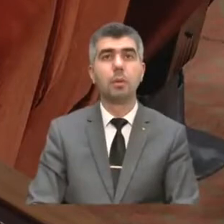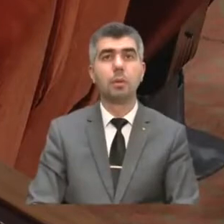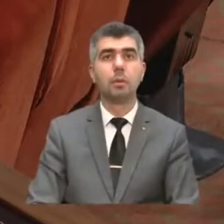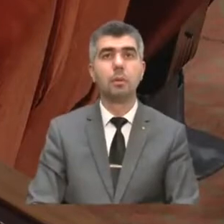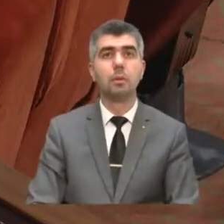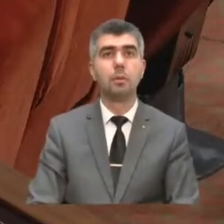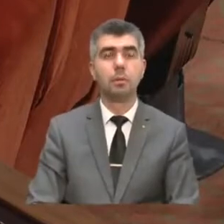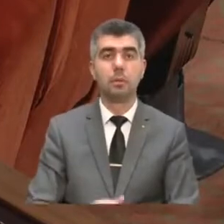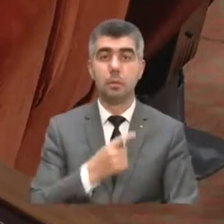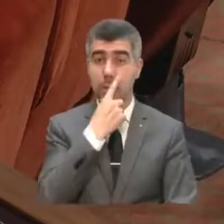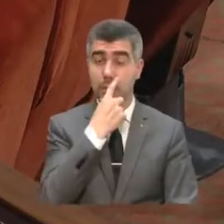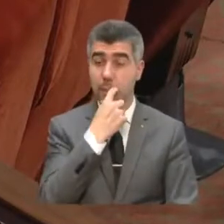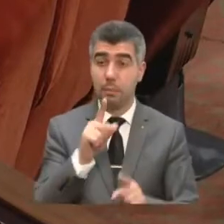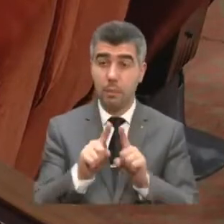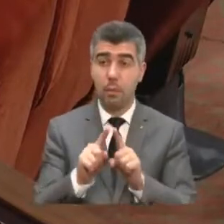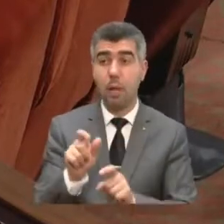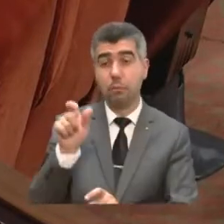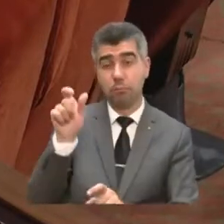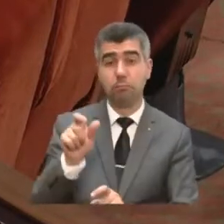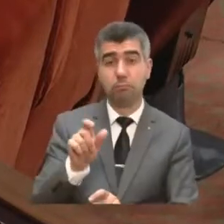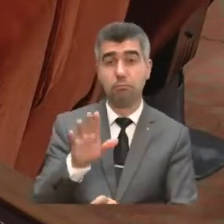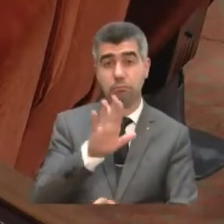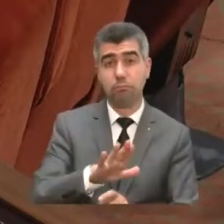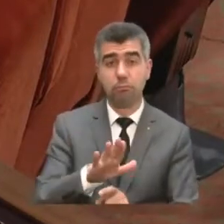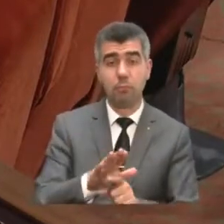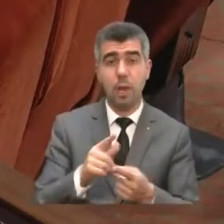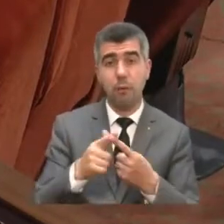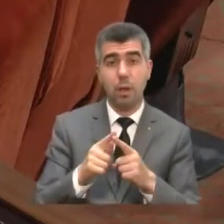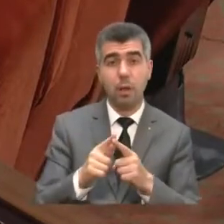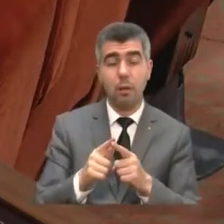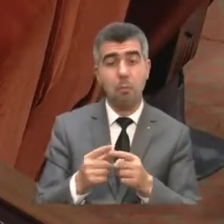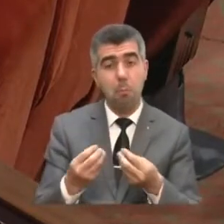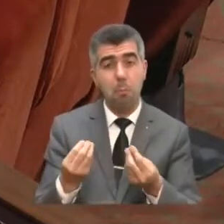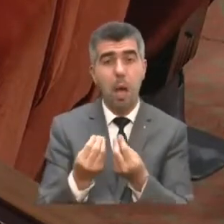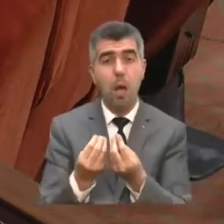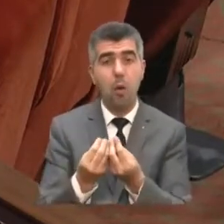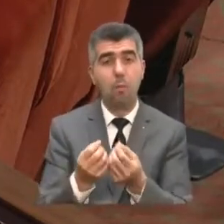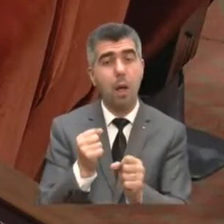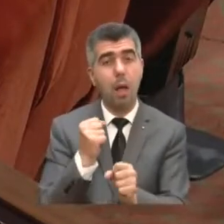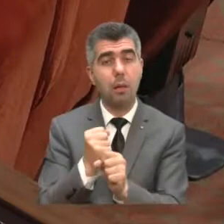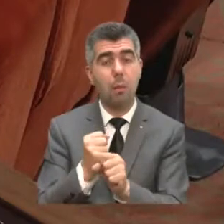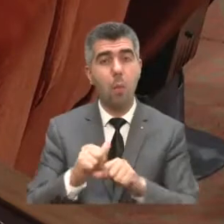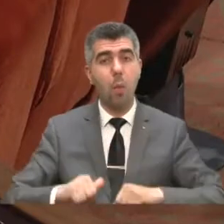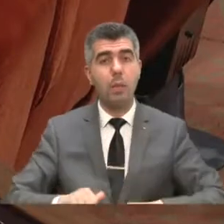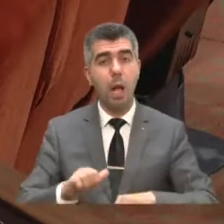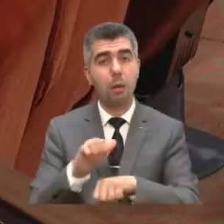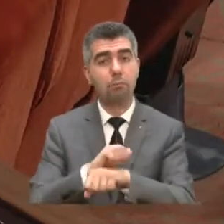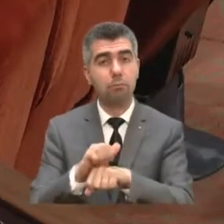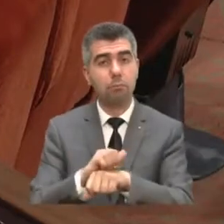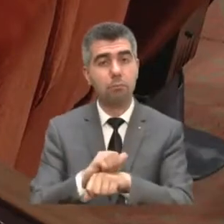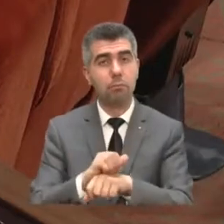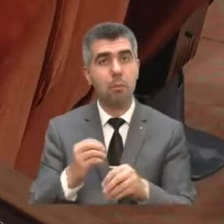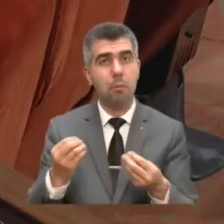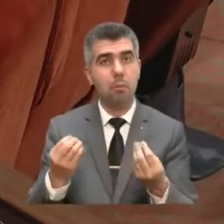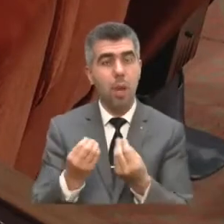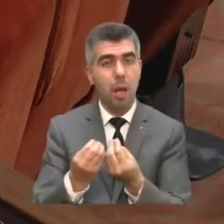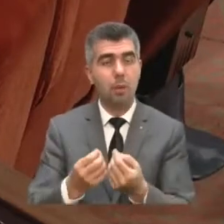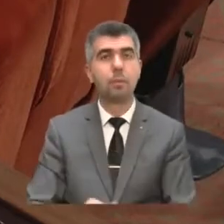وحنا كقطاع مشتغلين يد في اليد مع وزاره الداخليه باش ننزلوا